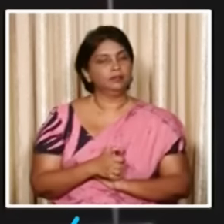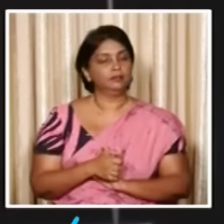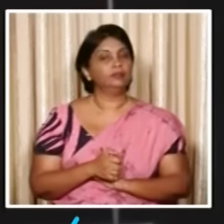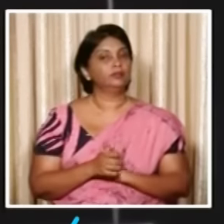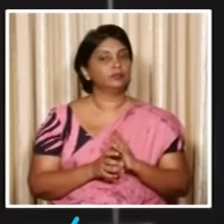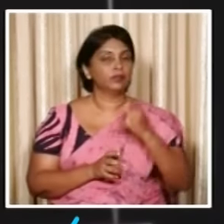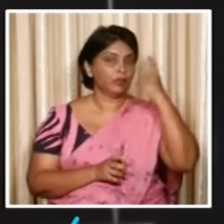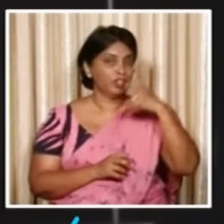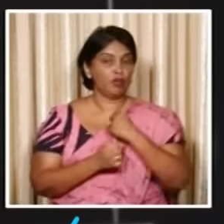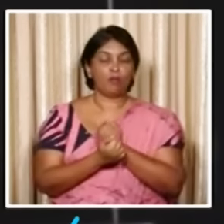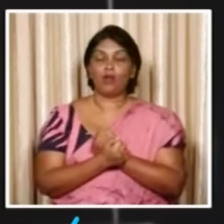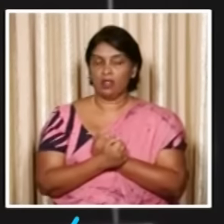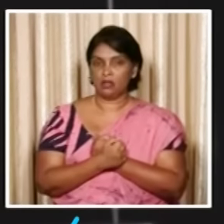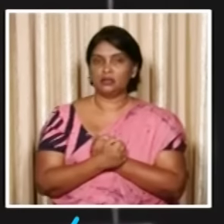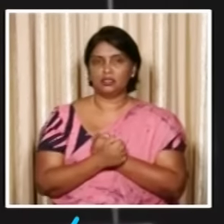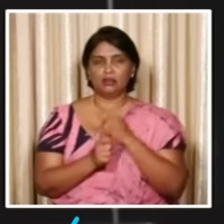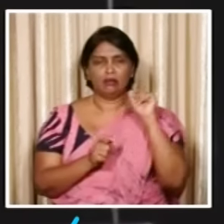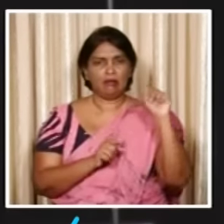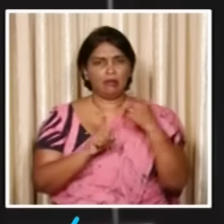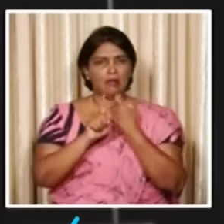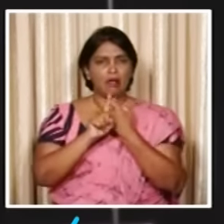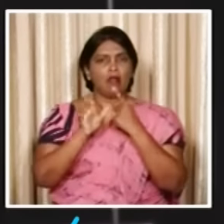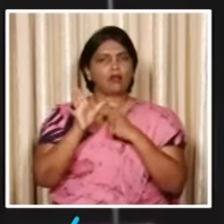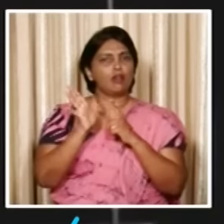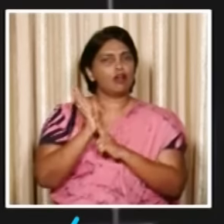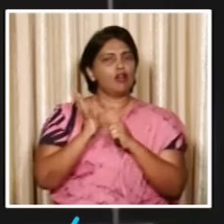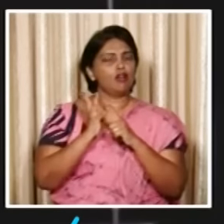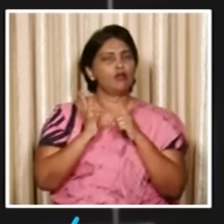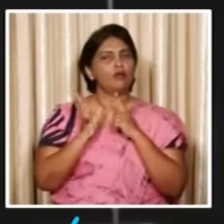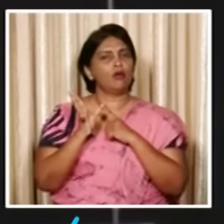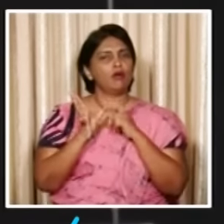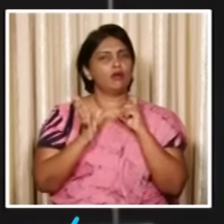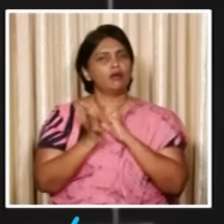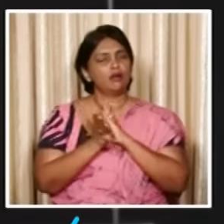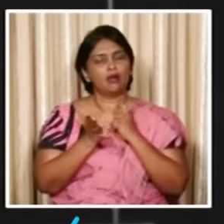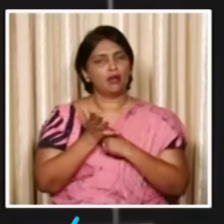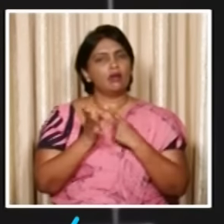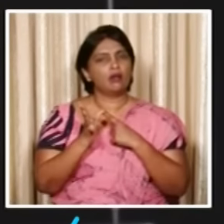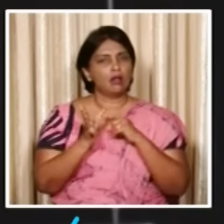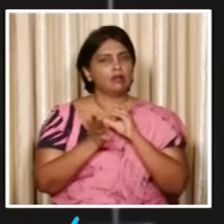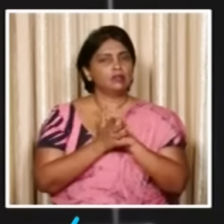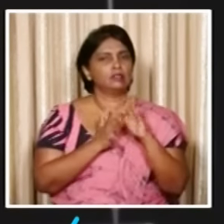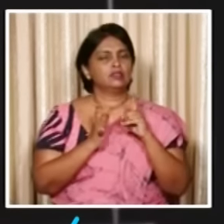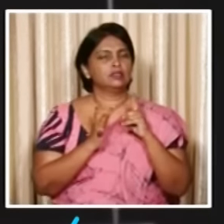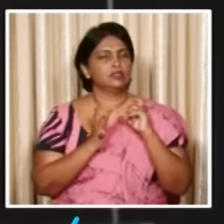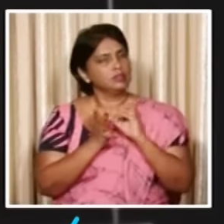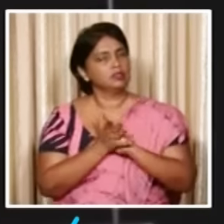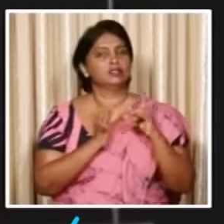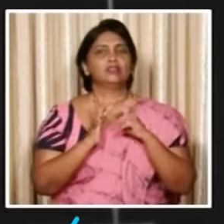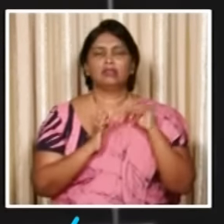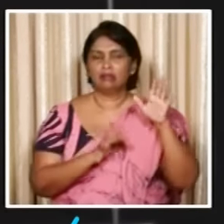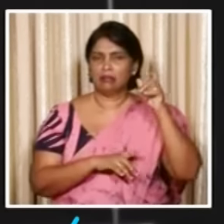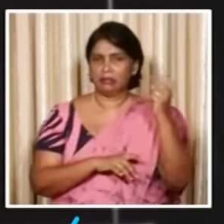கழுவாராய்ச்சி, போலீஸ் நிலைய பொறுப்பதிகாரி IP அபயவர்தன ஆகிய இருவரும் மனிதாபிமானமற்ற முறையில் நடந்து கொண்டதை அவதானிக்க